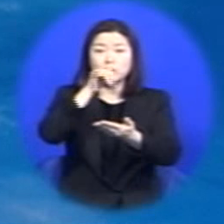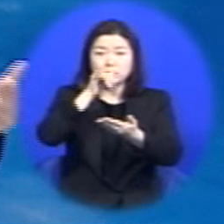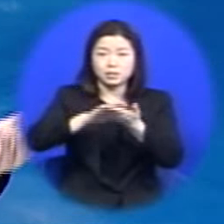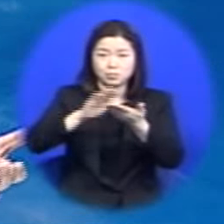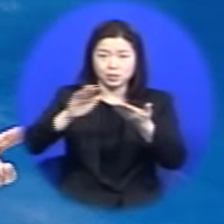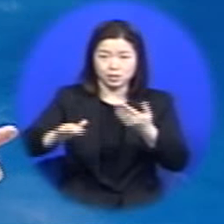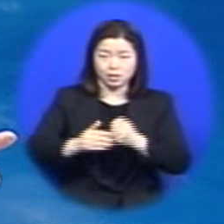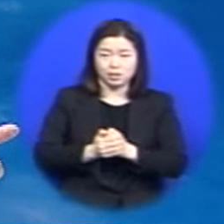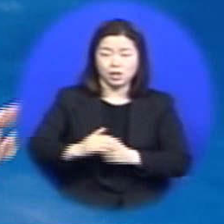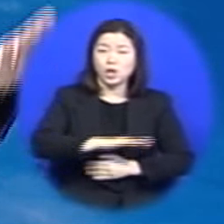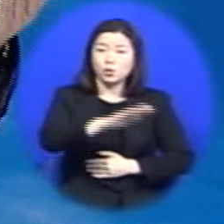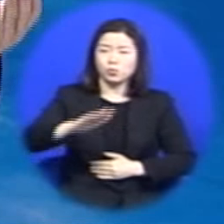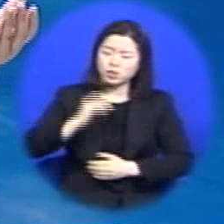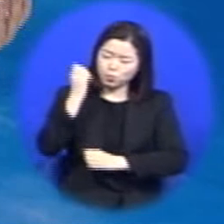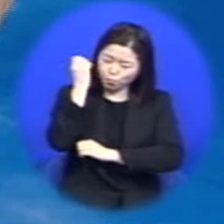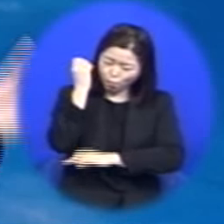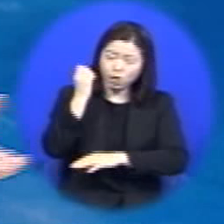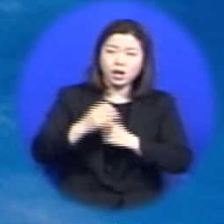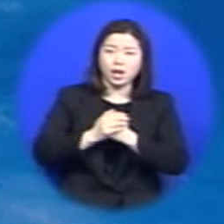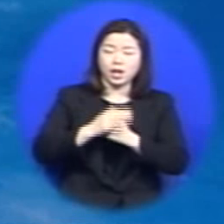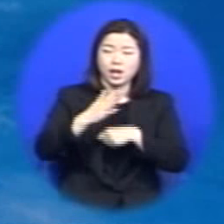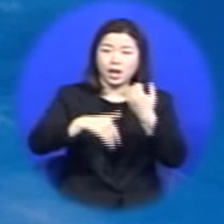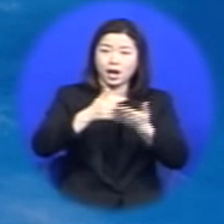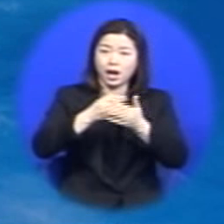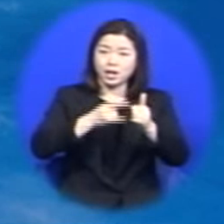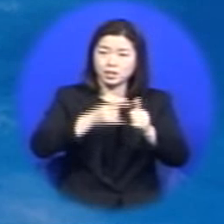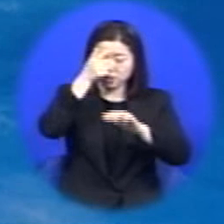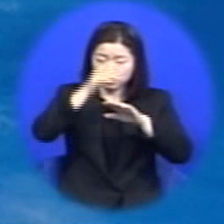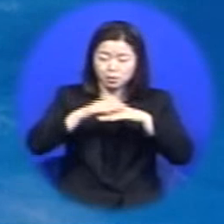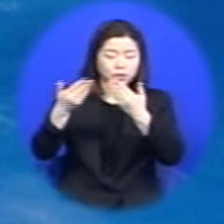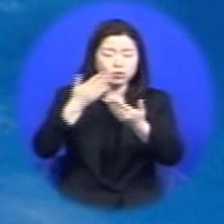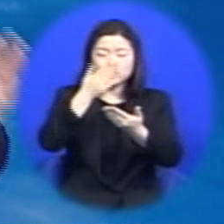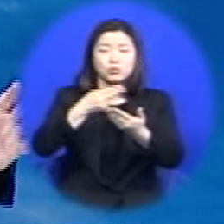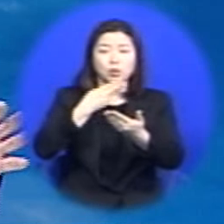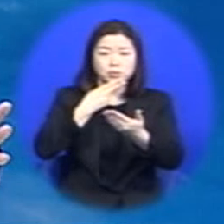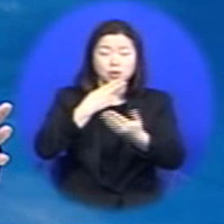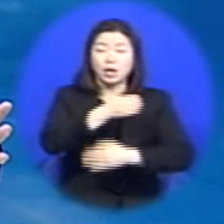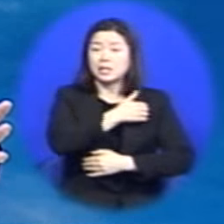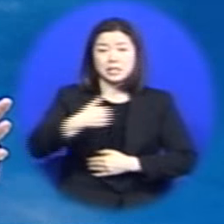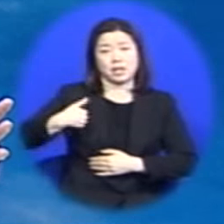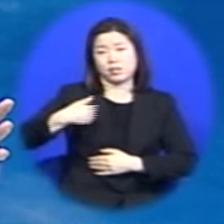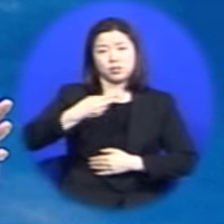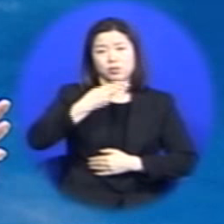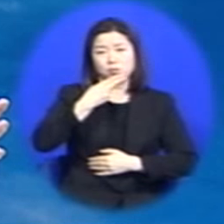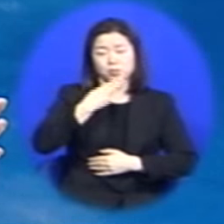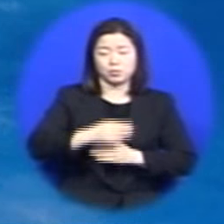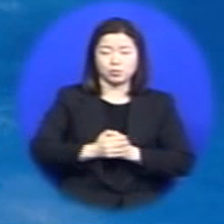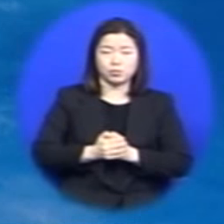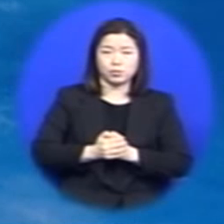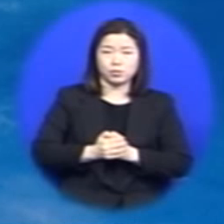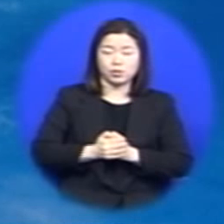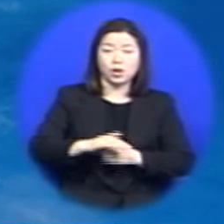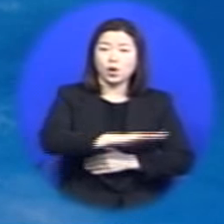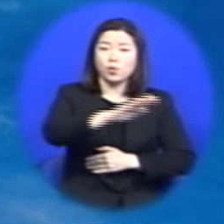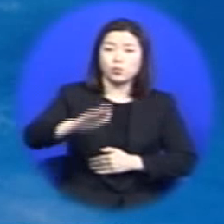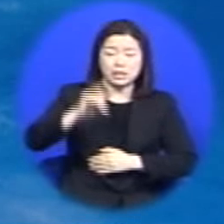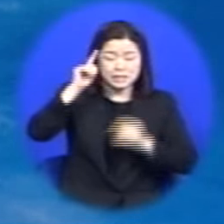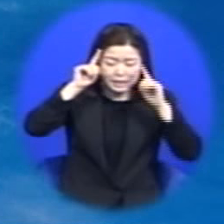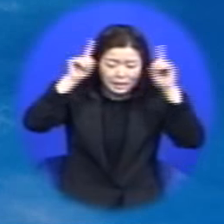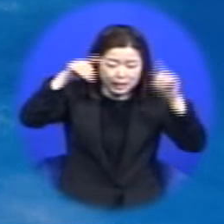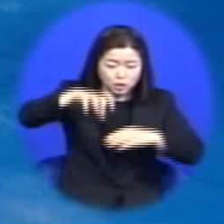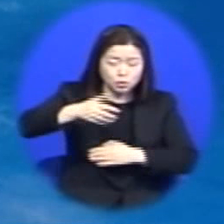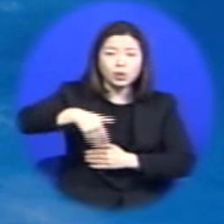우리는 원래 하나님께 예배 드릴 수 없는 사람입니다. 자격이 안 됩니다. 우리는 지옥에 갈